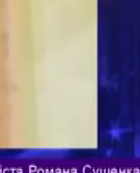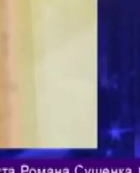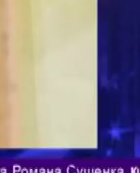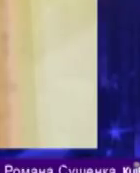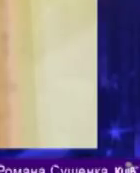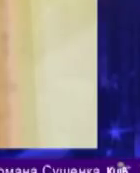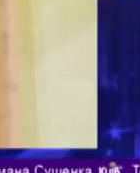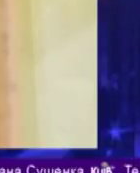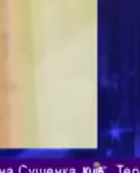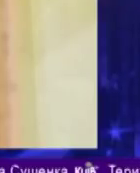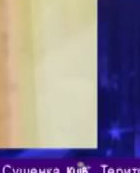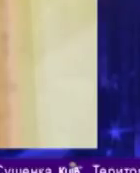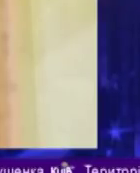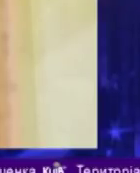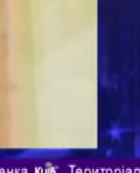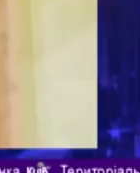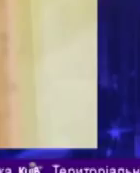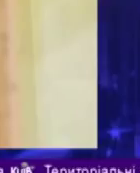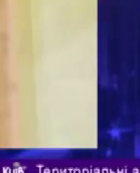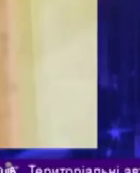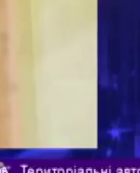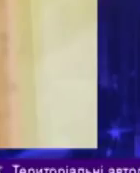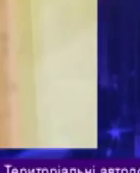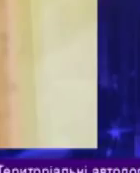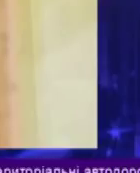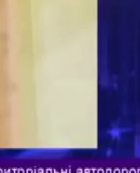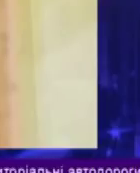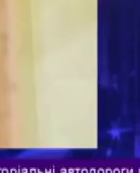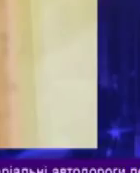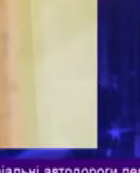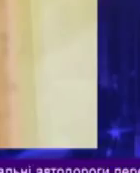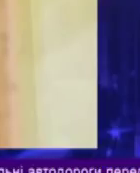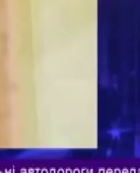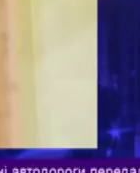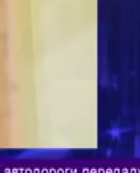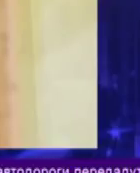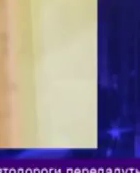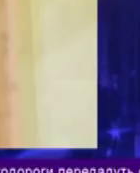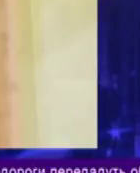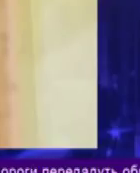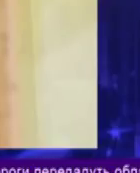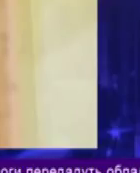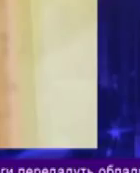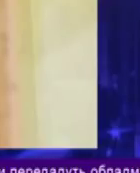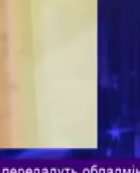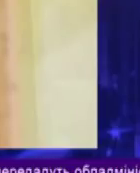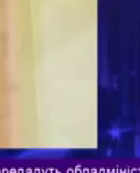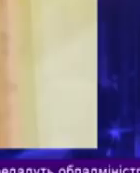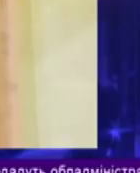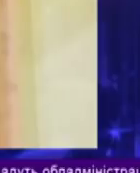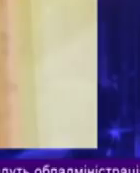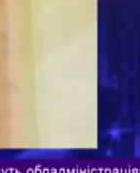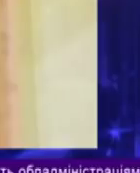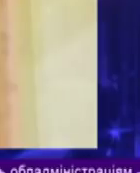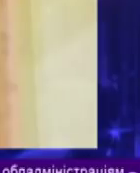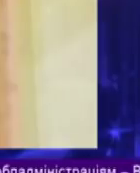апеляцію захисників повністю відхилено. Верховний суд Російської Федерації – це остання інстанція в Росії, де можна було